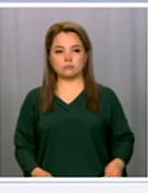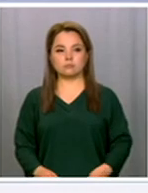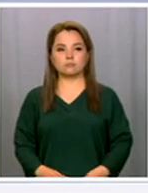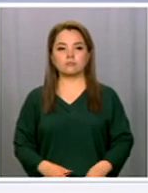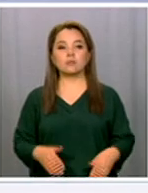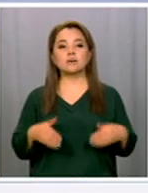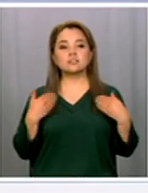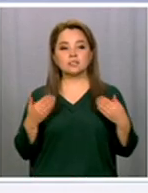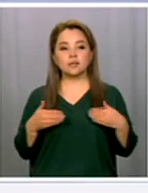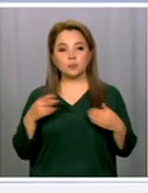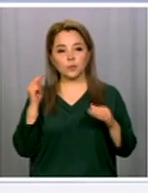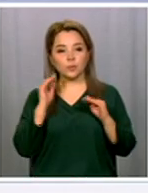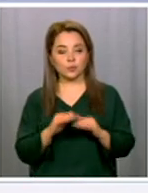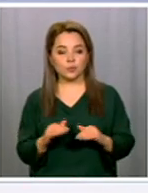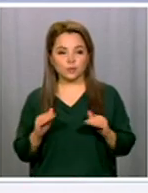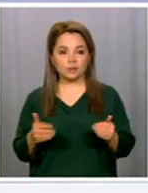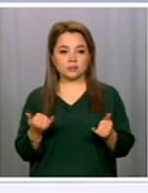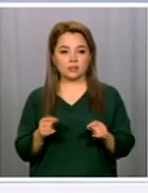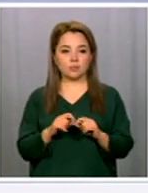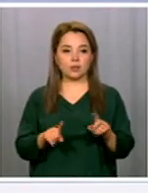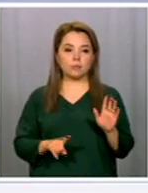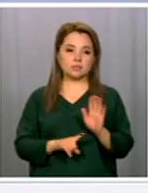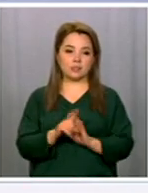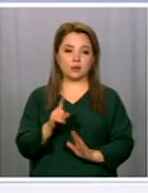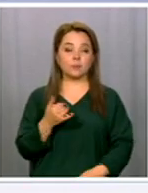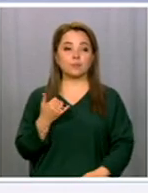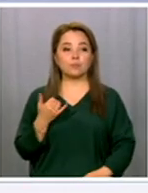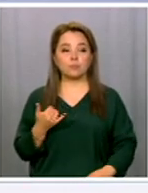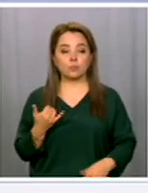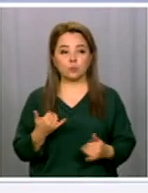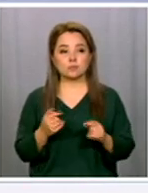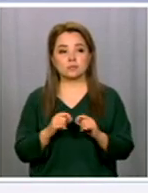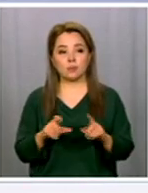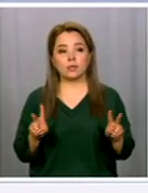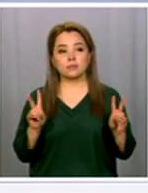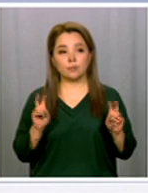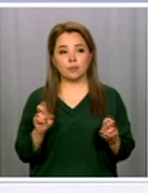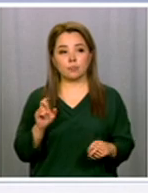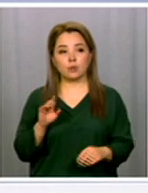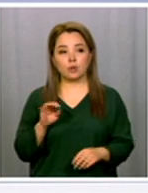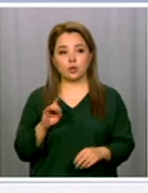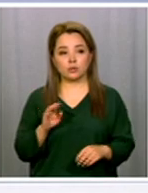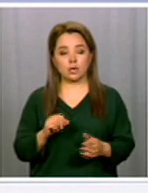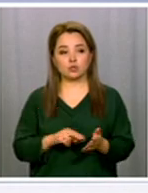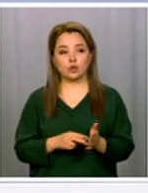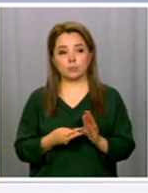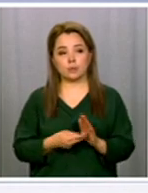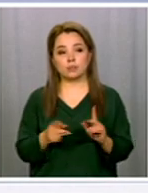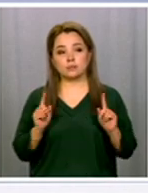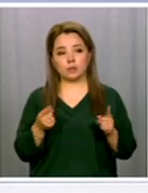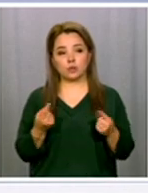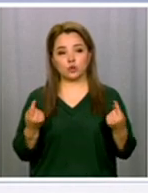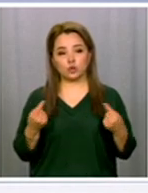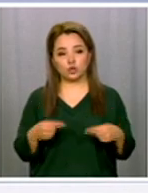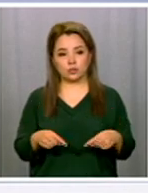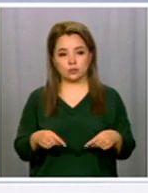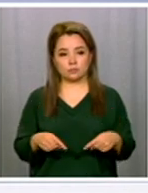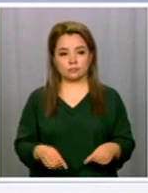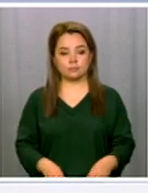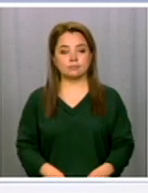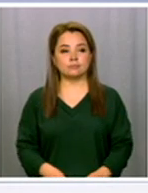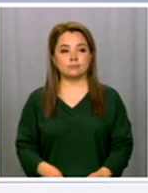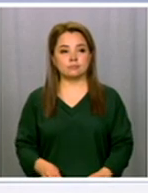Саламатсыздар ма, оқушылар, сабағымызды бастаймыз. Бүгінгі сабағымыздың тақырыбы Барбаросса жоспары неліктен күйреді.